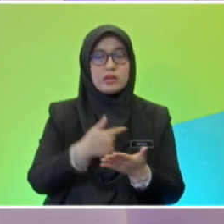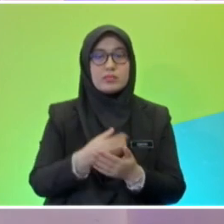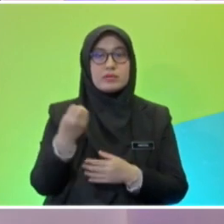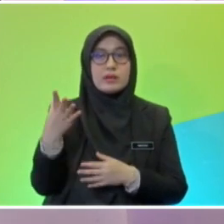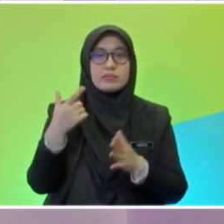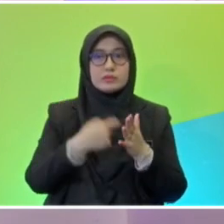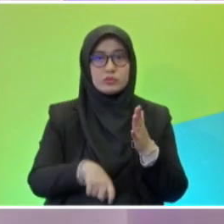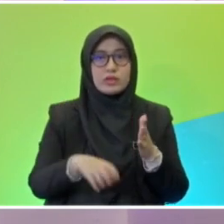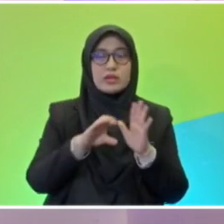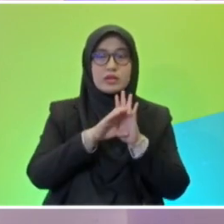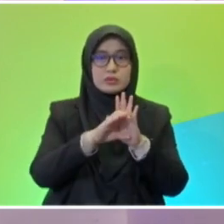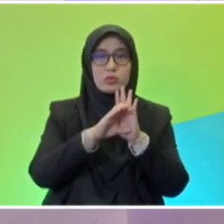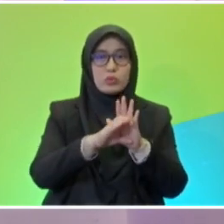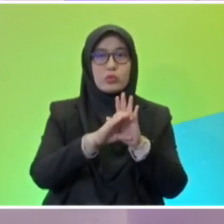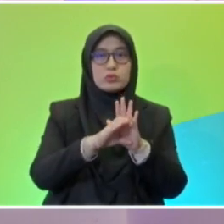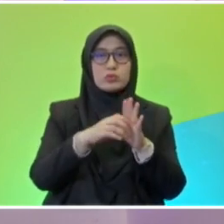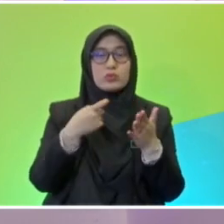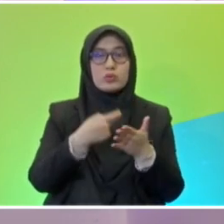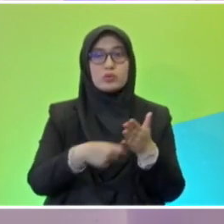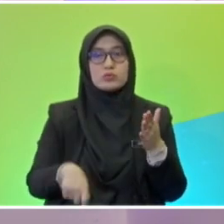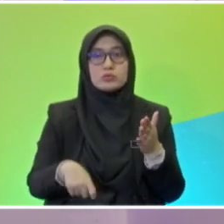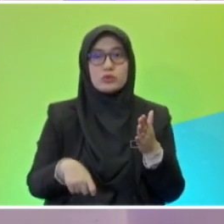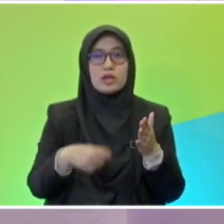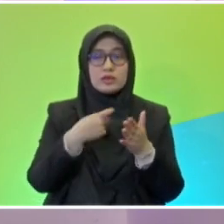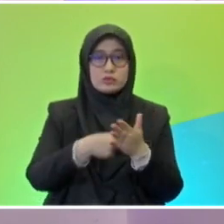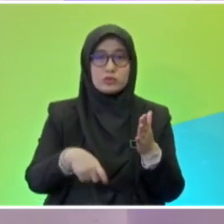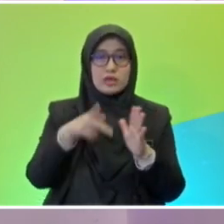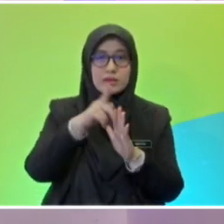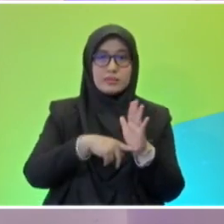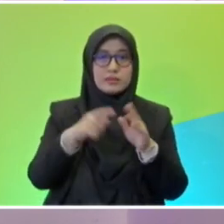pertanian contohnya tanah pertanian Pak Presiden